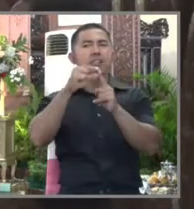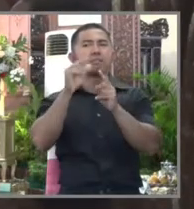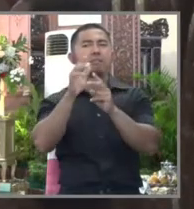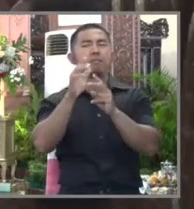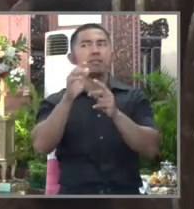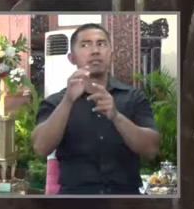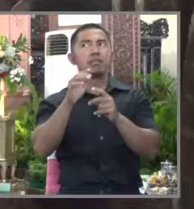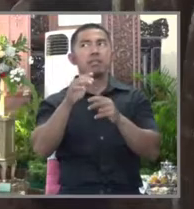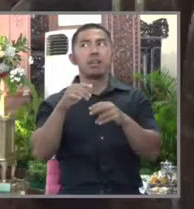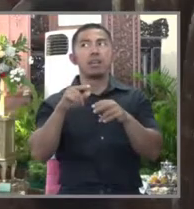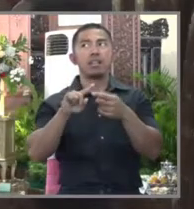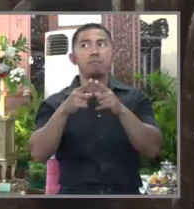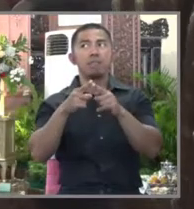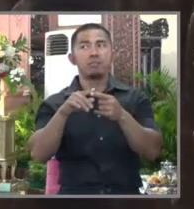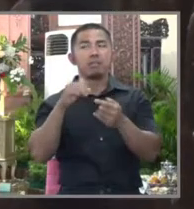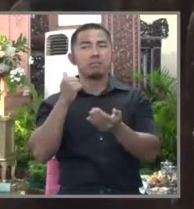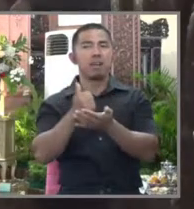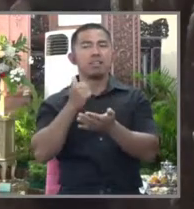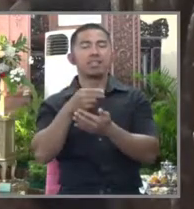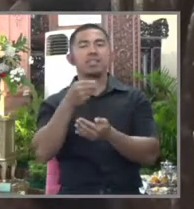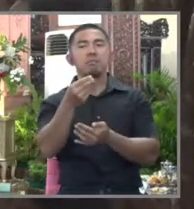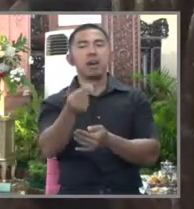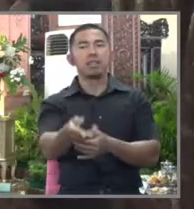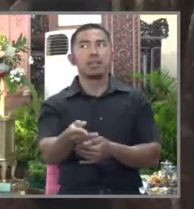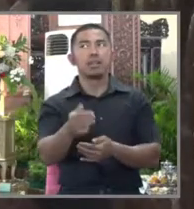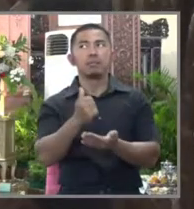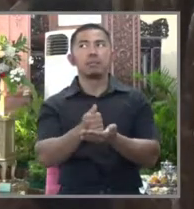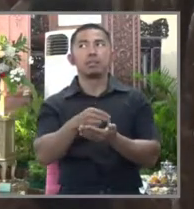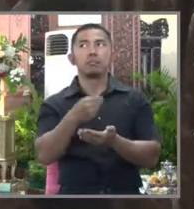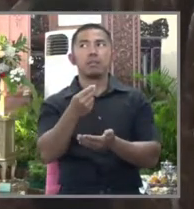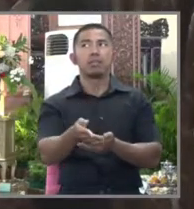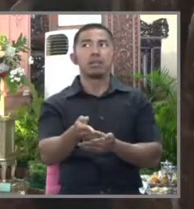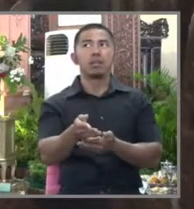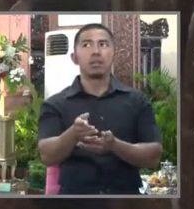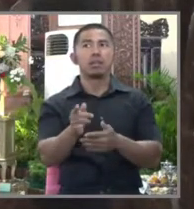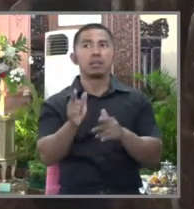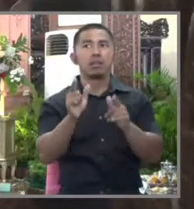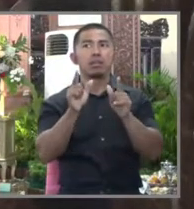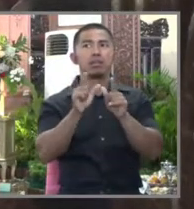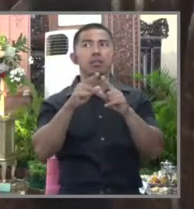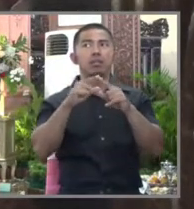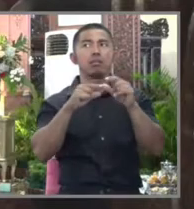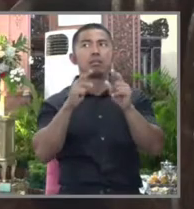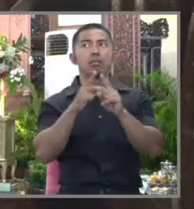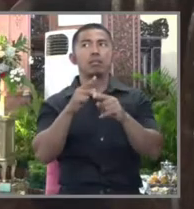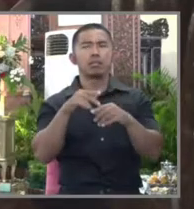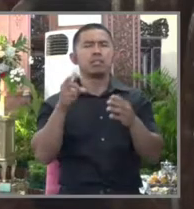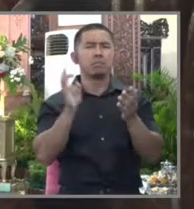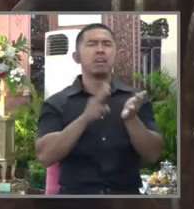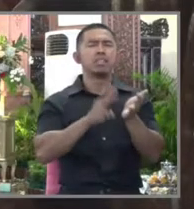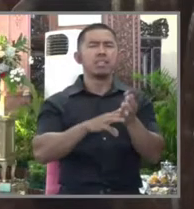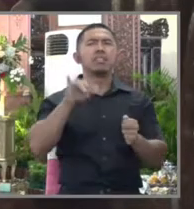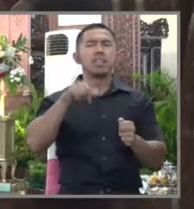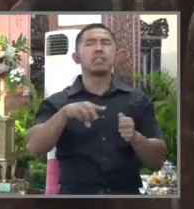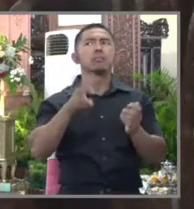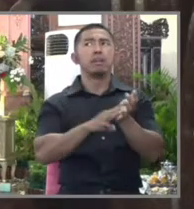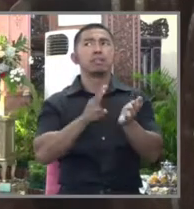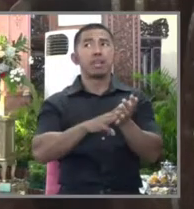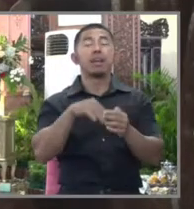teman-teman seringkali dibayar dengan bos ngono. Yeah, tapi ini problem Pak, memang.